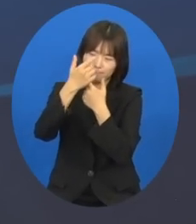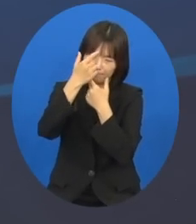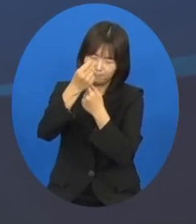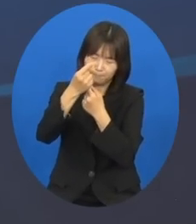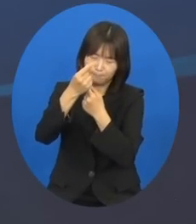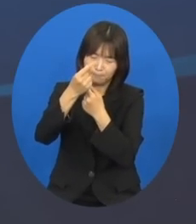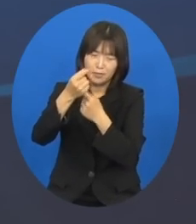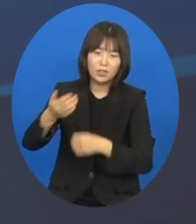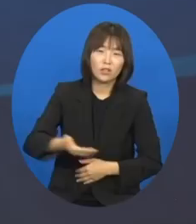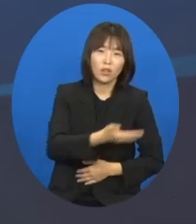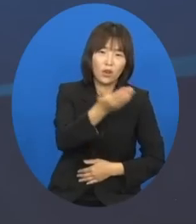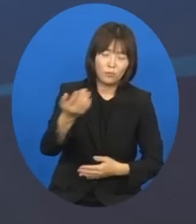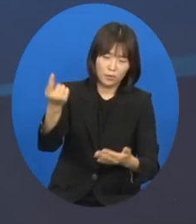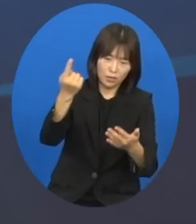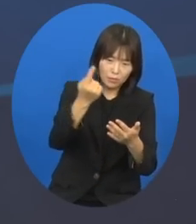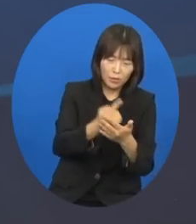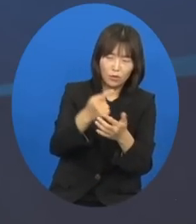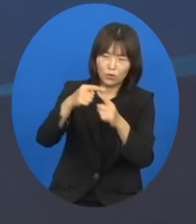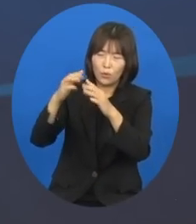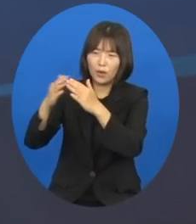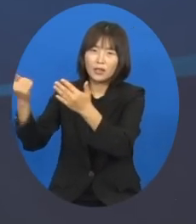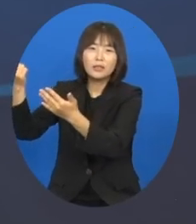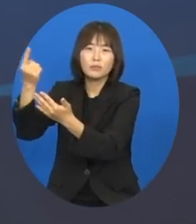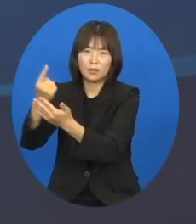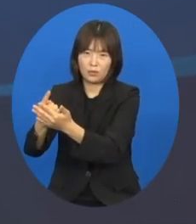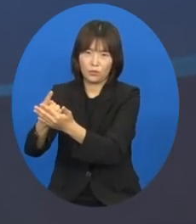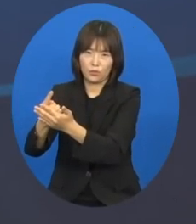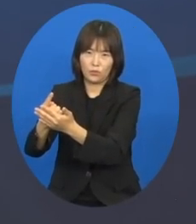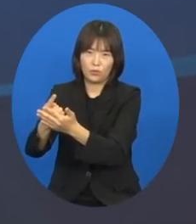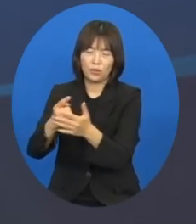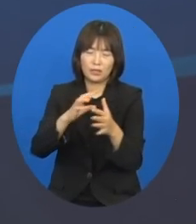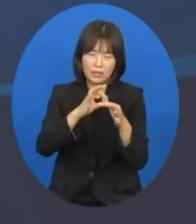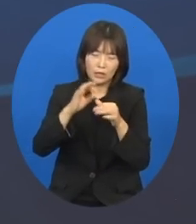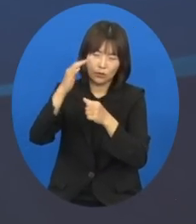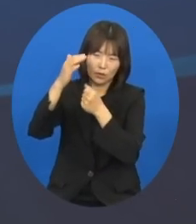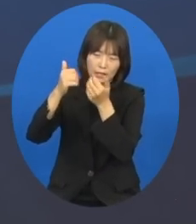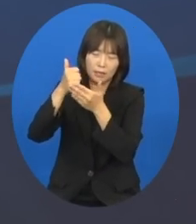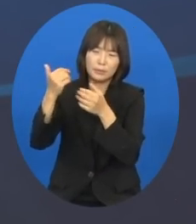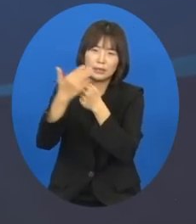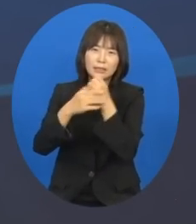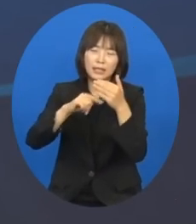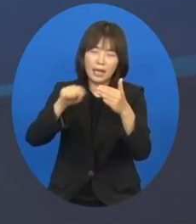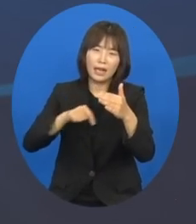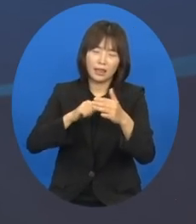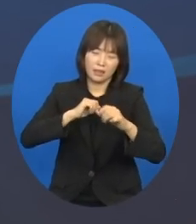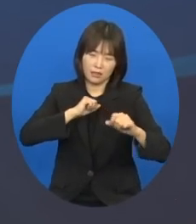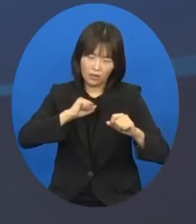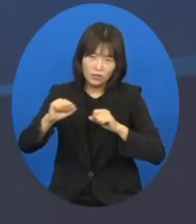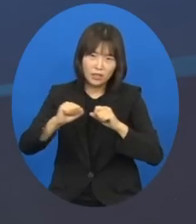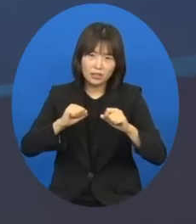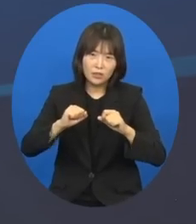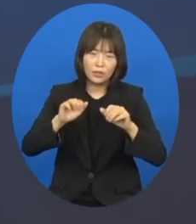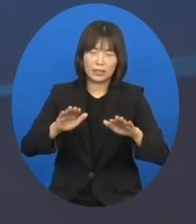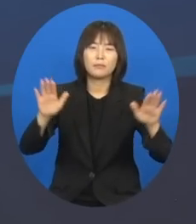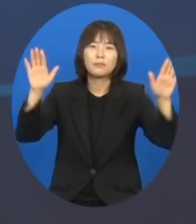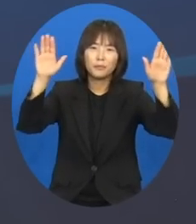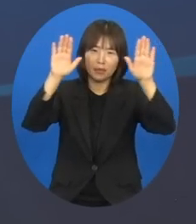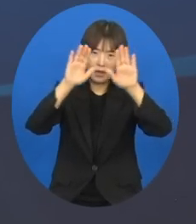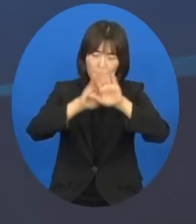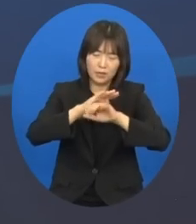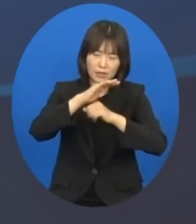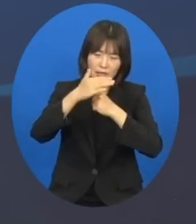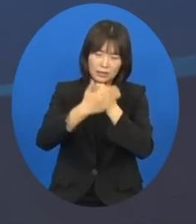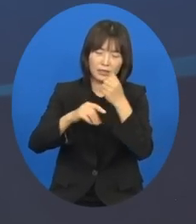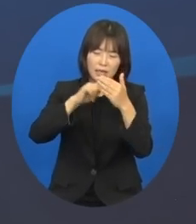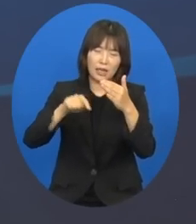교회에게 임하고 계속해서 은혜 안에서 하나님이 역사하고이 밤에도 은혜를 베풀어 은혜 속에 담긴